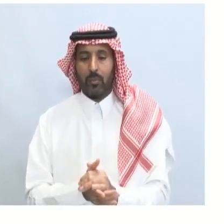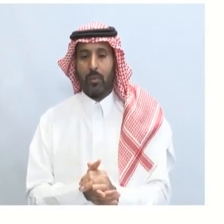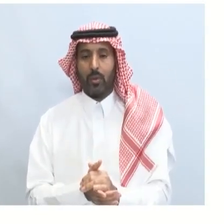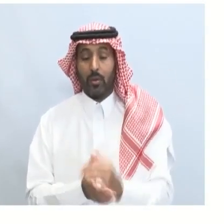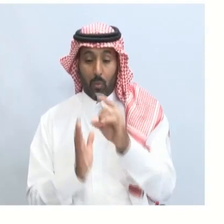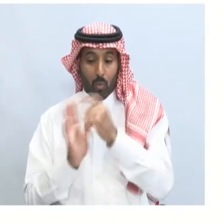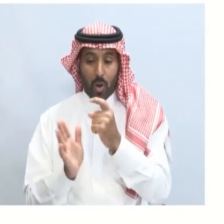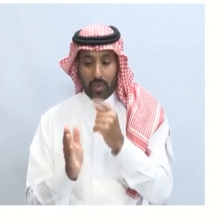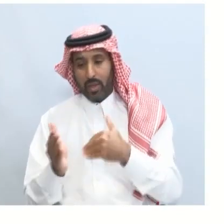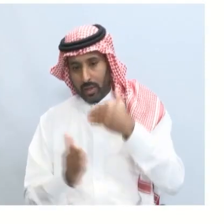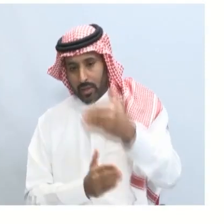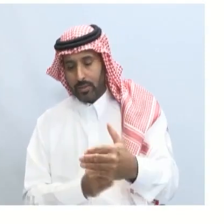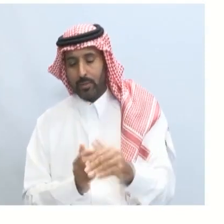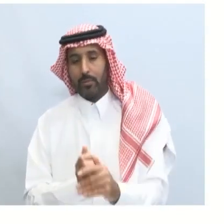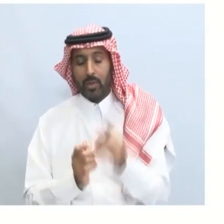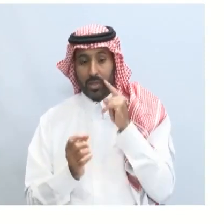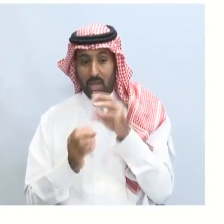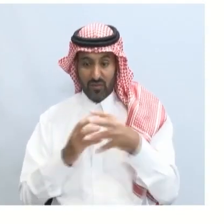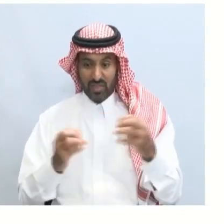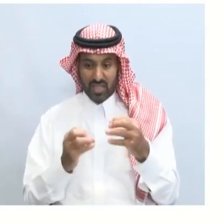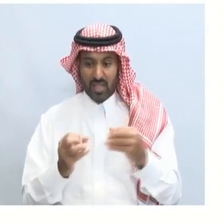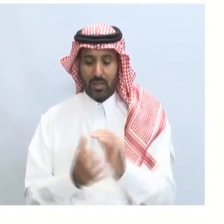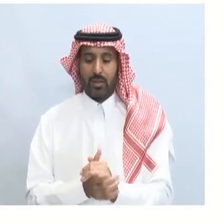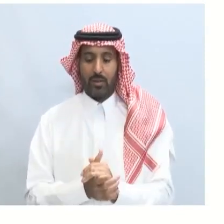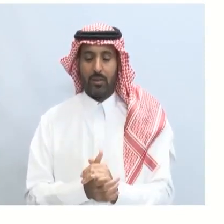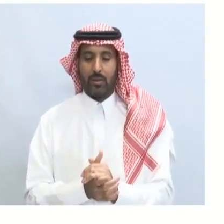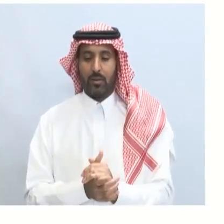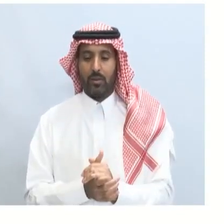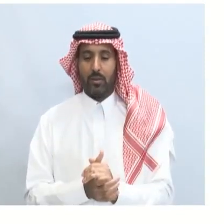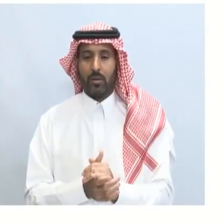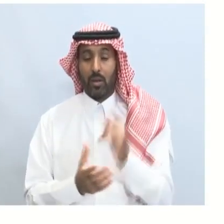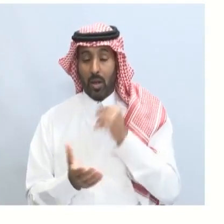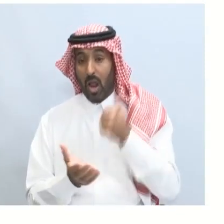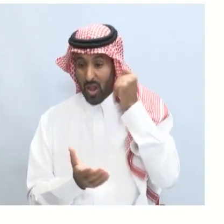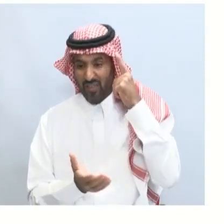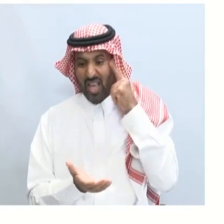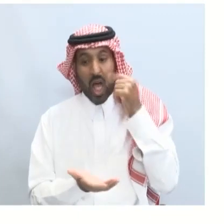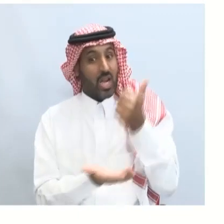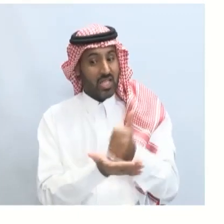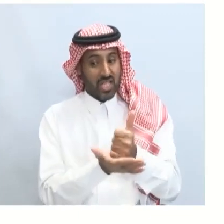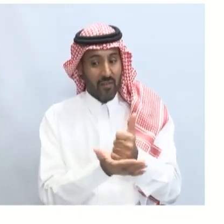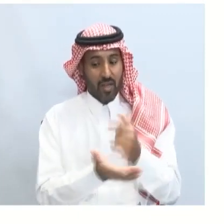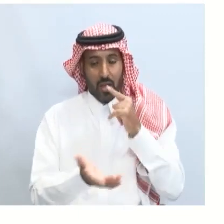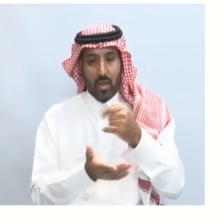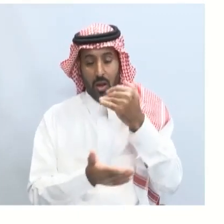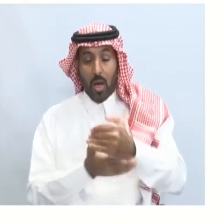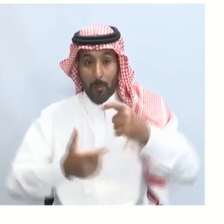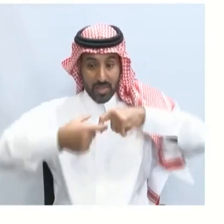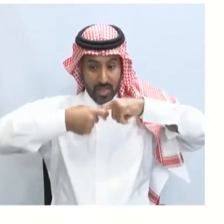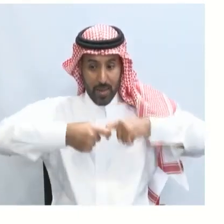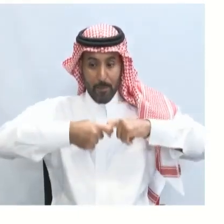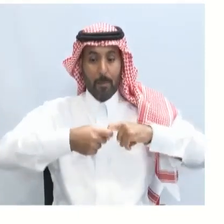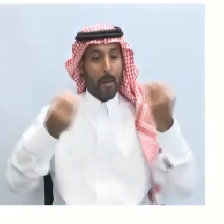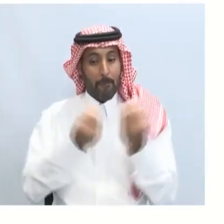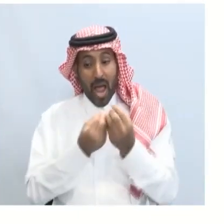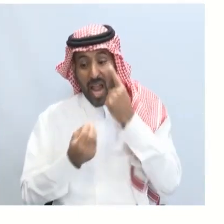مواضيع قادمه بالتفصيل لهذه المصطلحات وتطرقنا الى الفكره الرئيسيه وربطنا